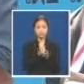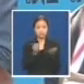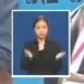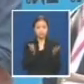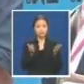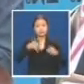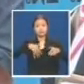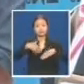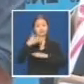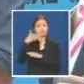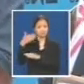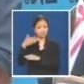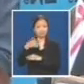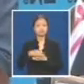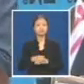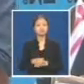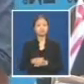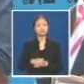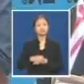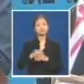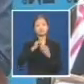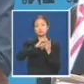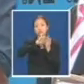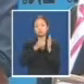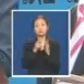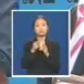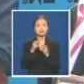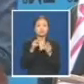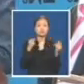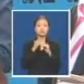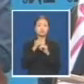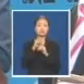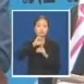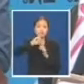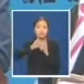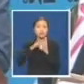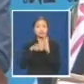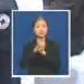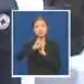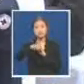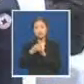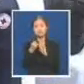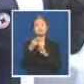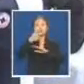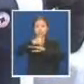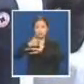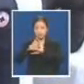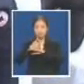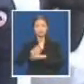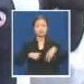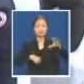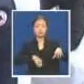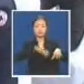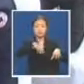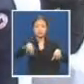งชาติท่านผู้ราชการจังหวัดจันทบุรีผู้แทนเครือข่ายองค์กรชุมชนผู้แทนองค์กรปกคร